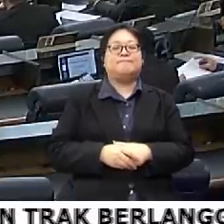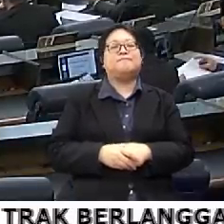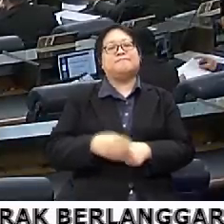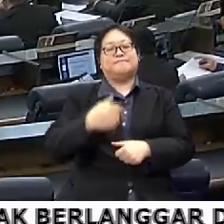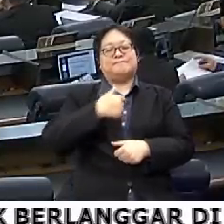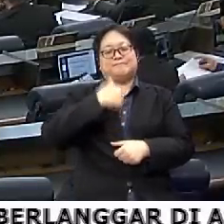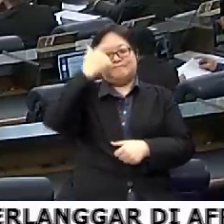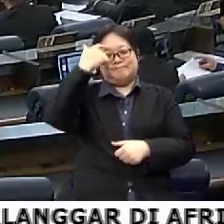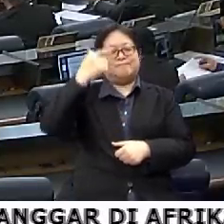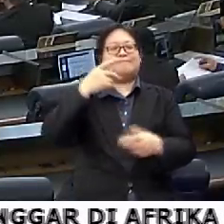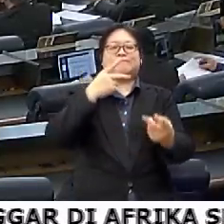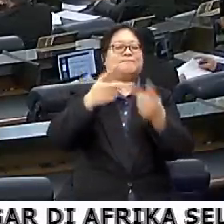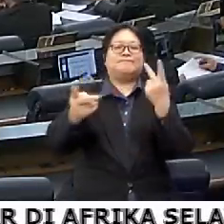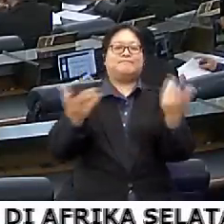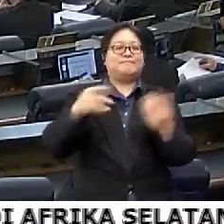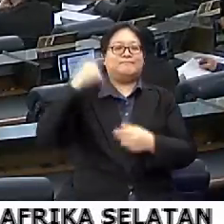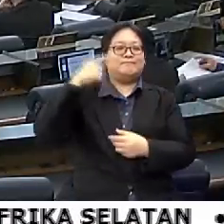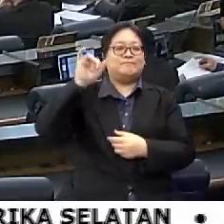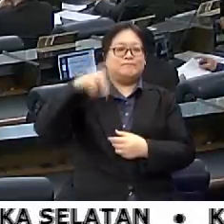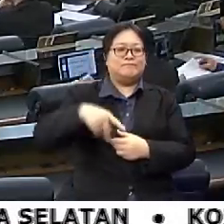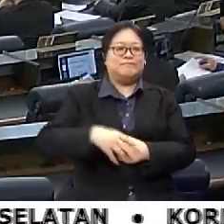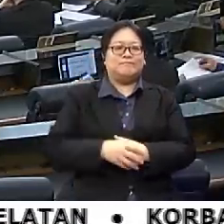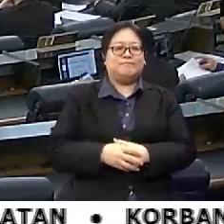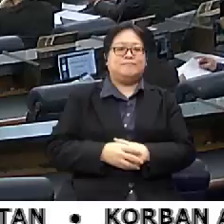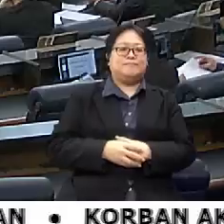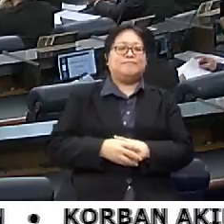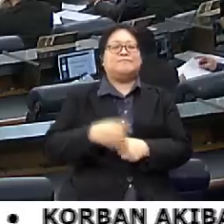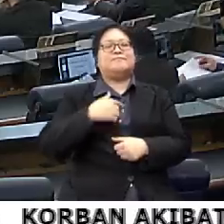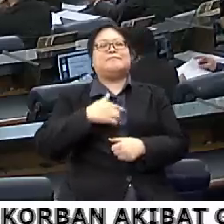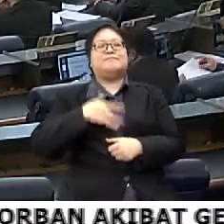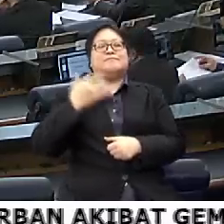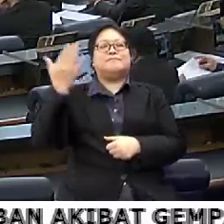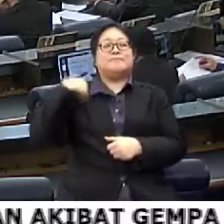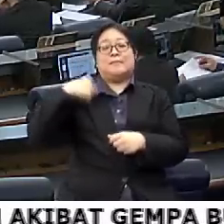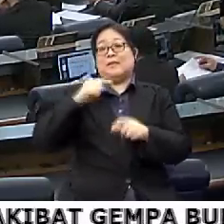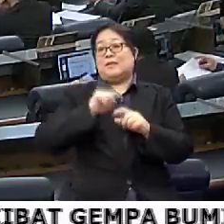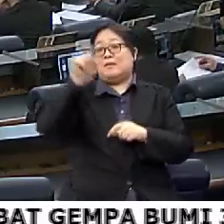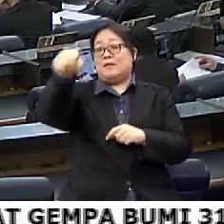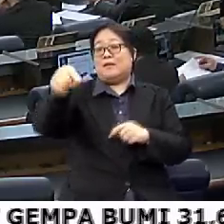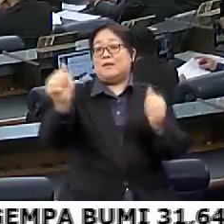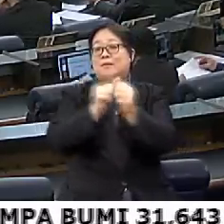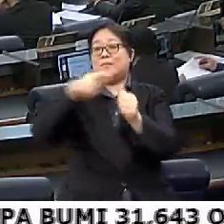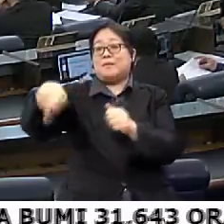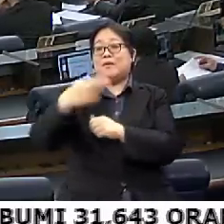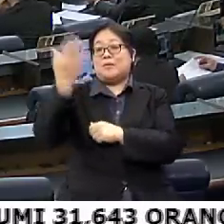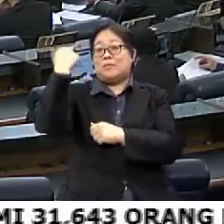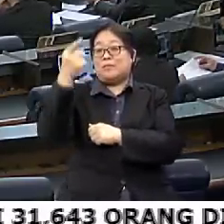Saya fikir tak wajar, Tuan Ketua. Saya ingat masa saya di sebelah sana dengan PH pun dulu,